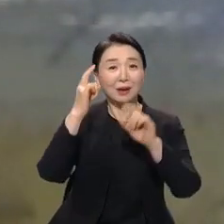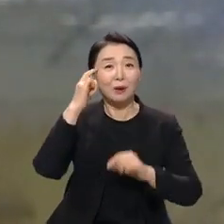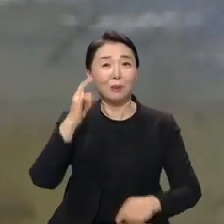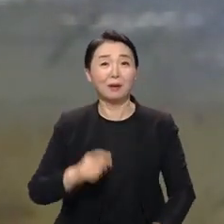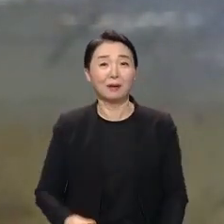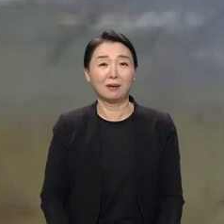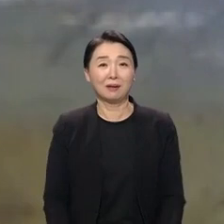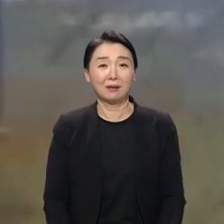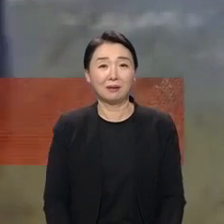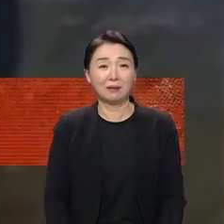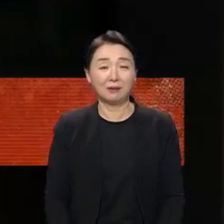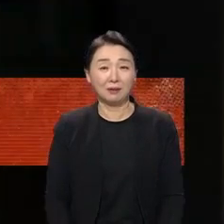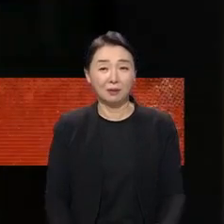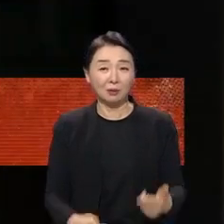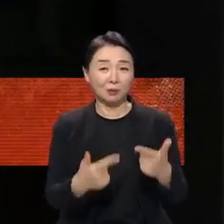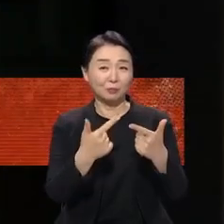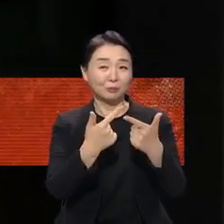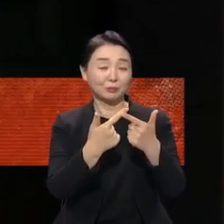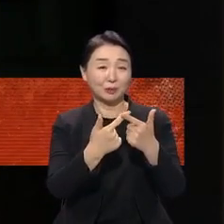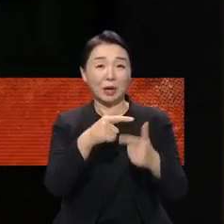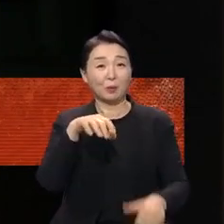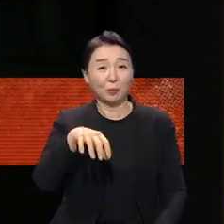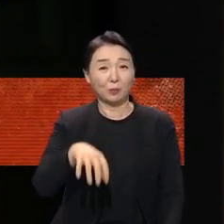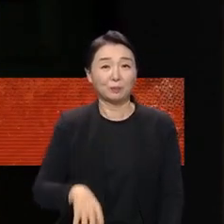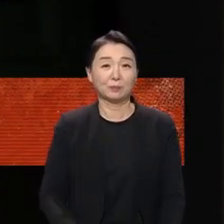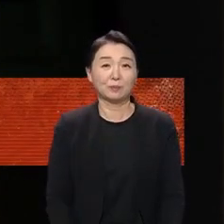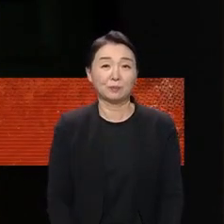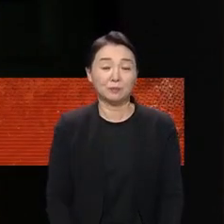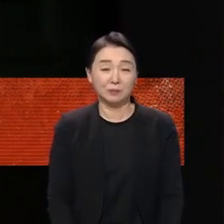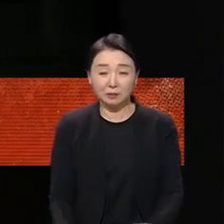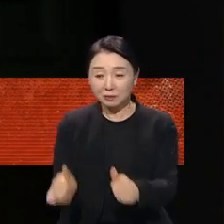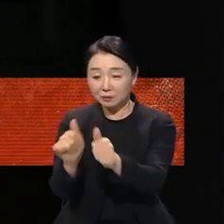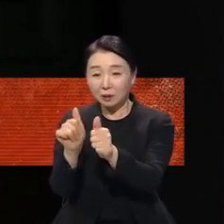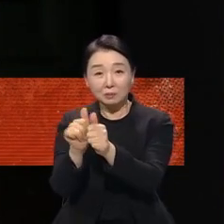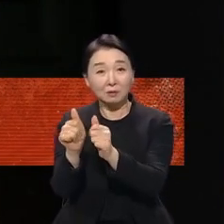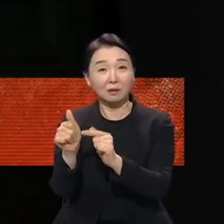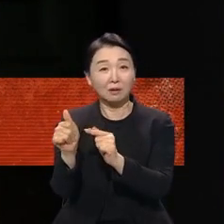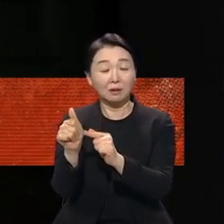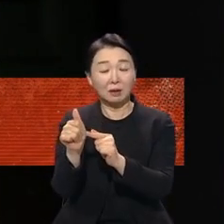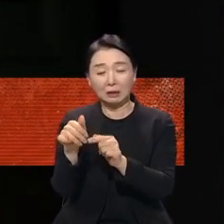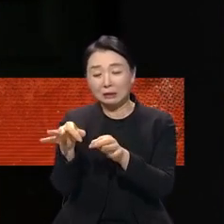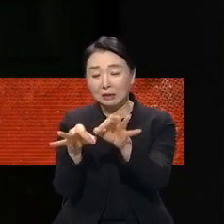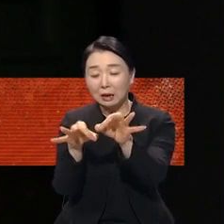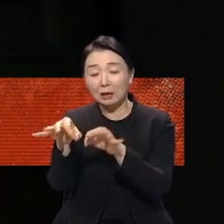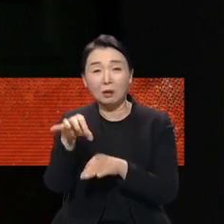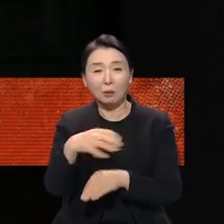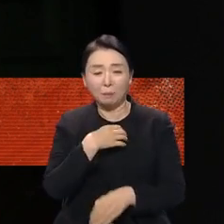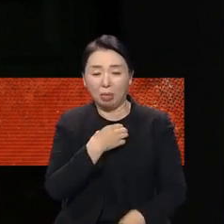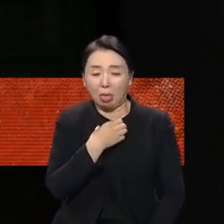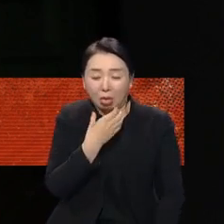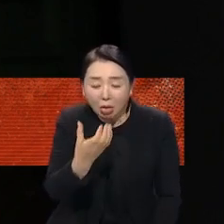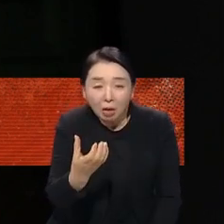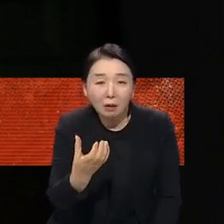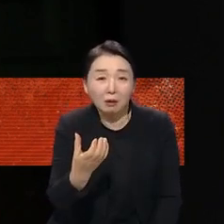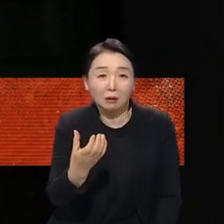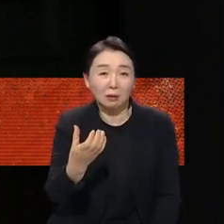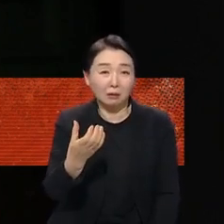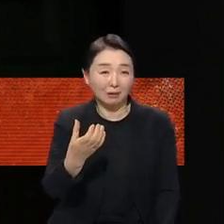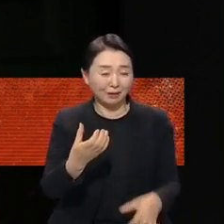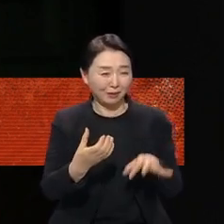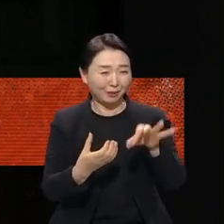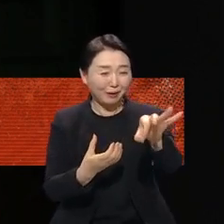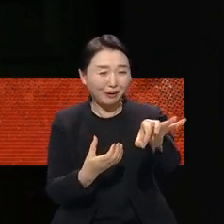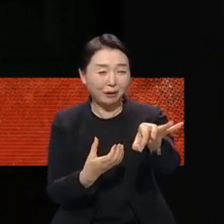저게 지난달 부산 부산진구에서 벌어진 사건인데요 저 남성이 보시다시피 가게 앞에서 구토를 한 뒤에 세워져 있던 오토바이를